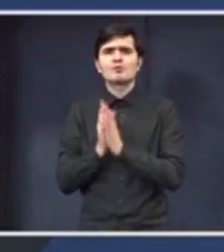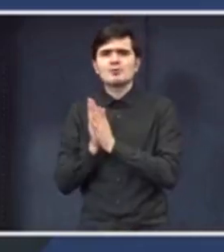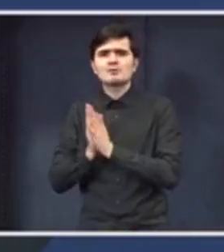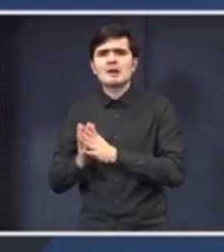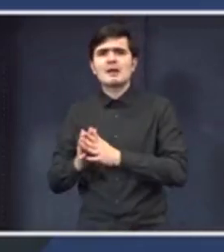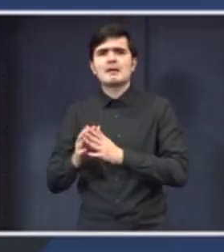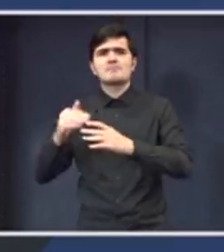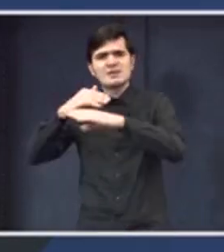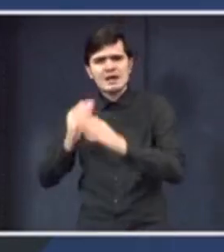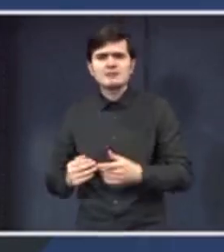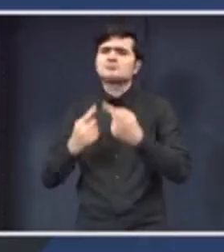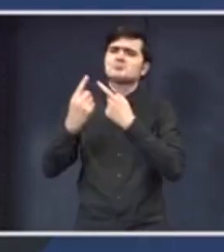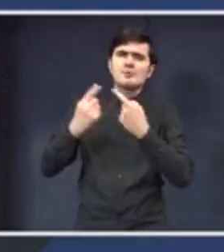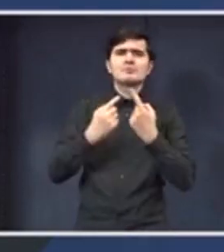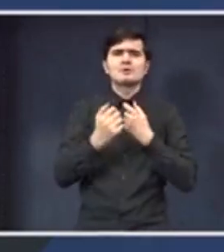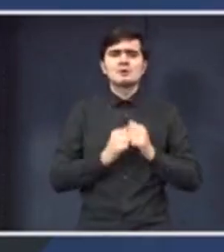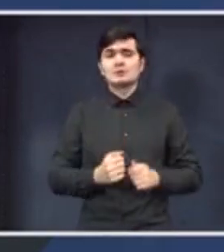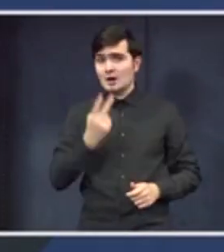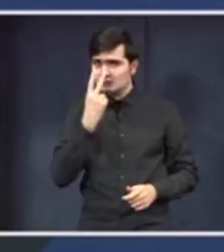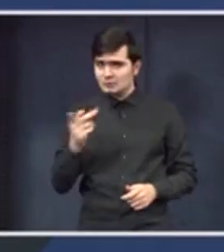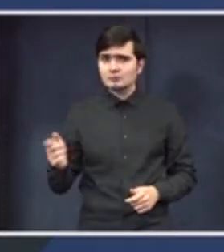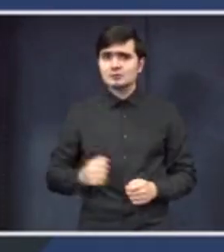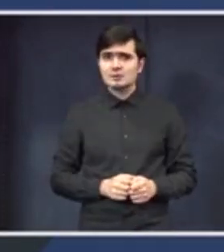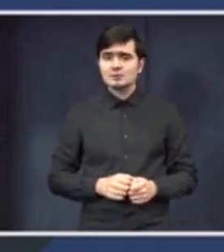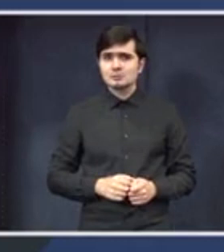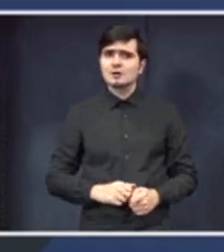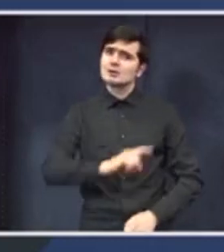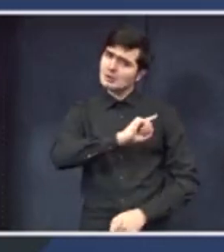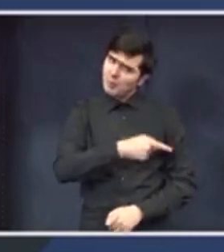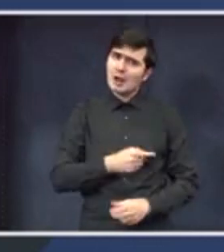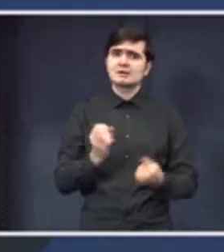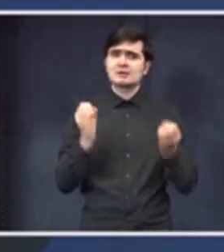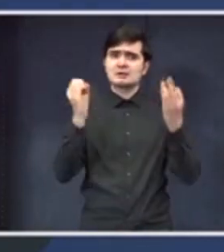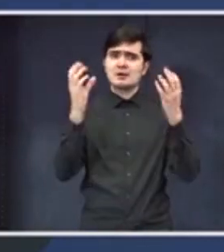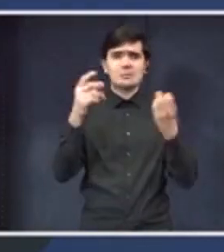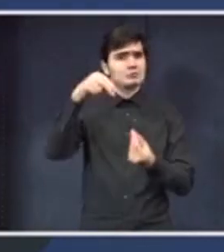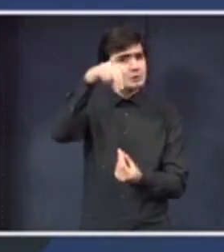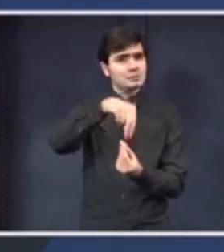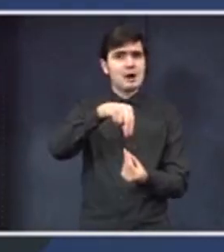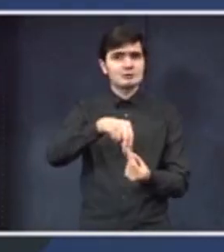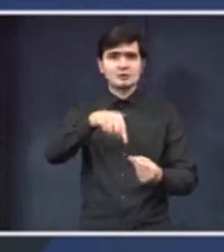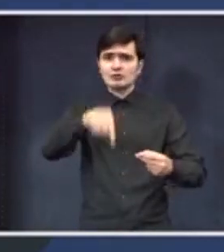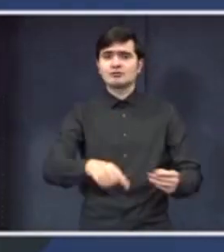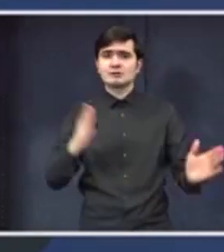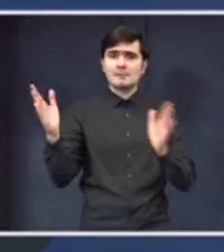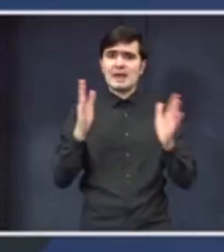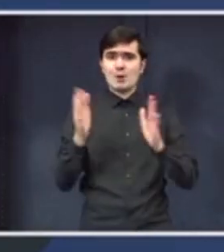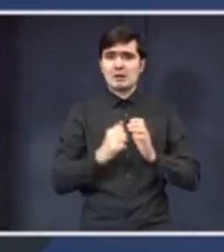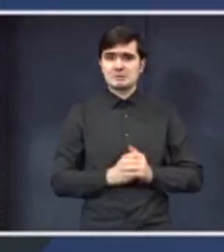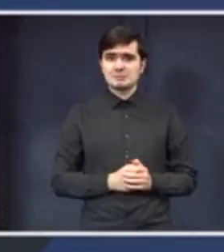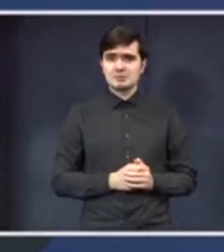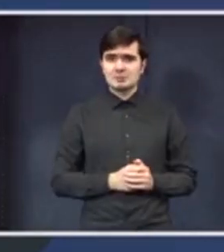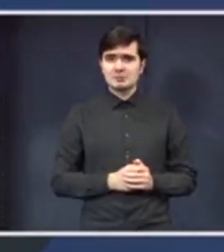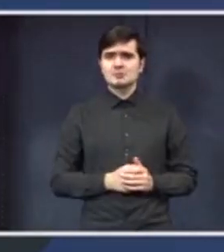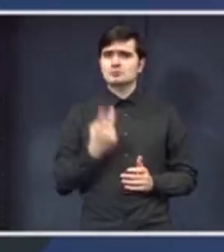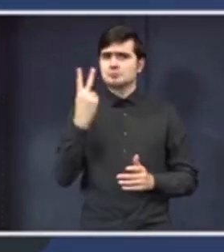și ați văzut că se poate să sărbătorești Paștele și în această perioadă. Am